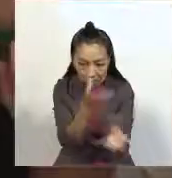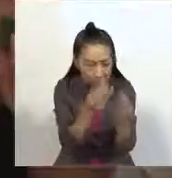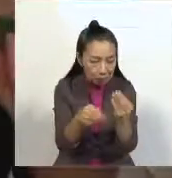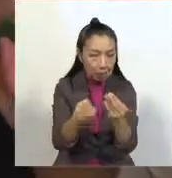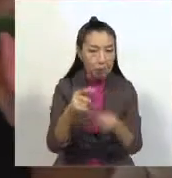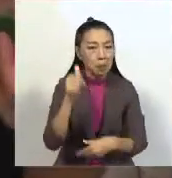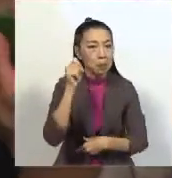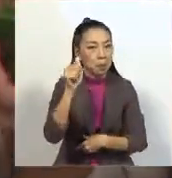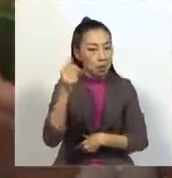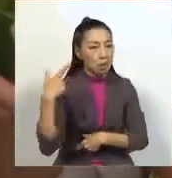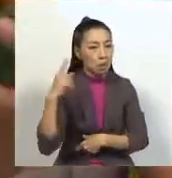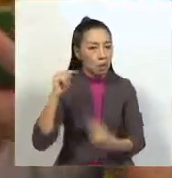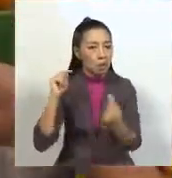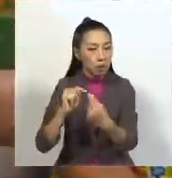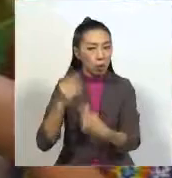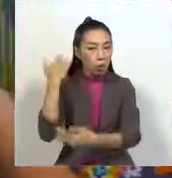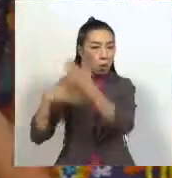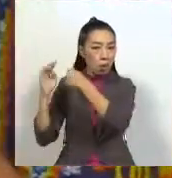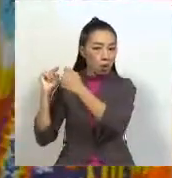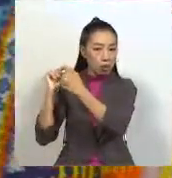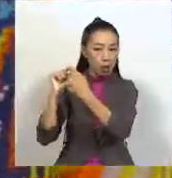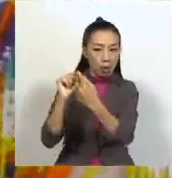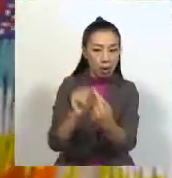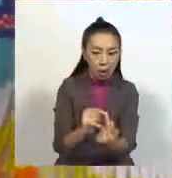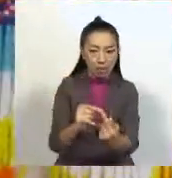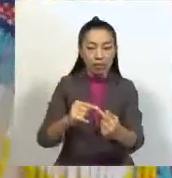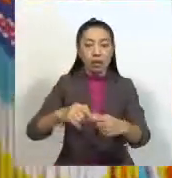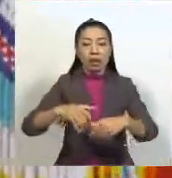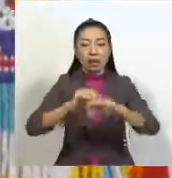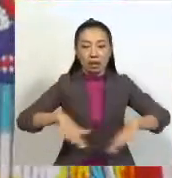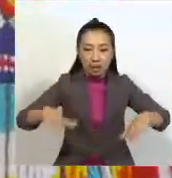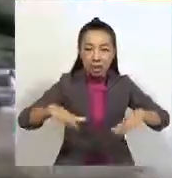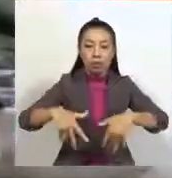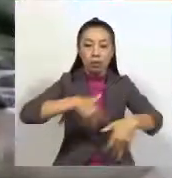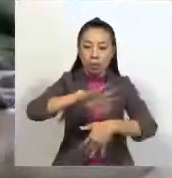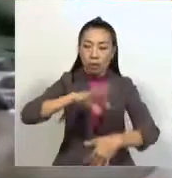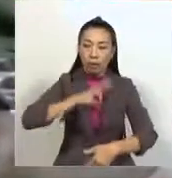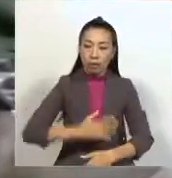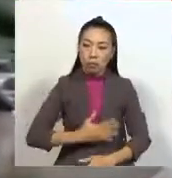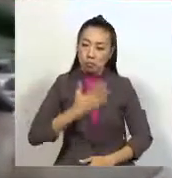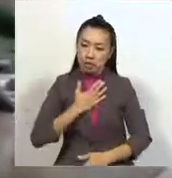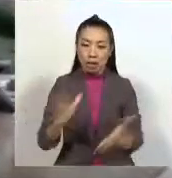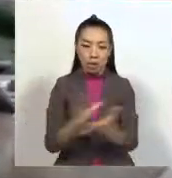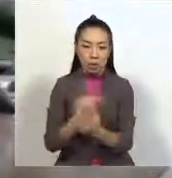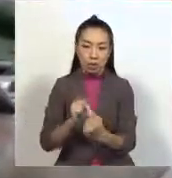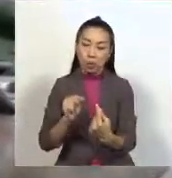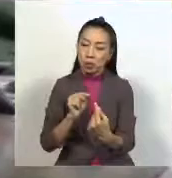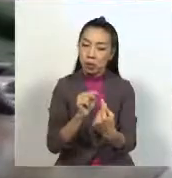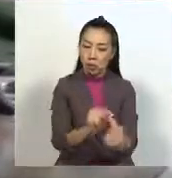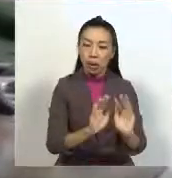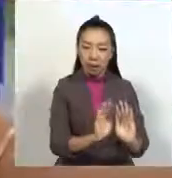ที่ดีที่ได้สืบทอดจากบรรพบุรุษเป็นความภาคภูมิใจของลูกหลานที่ได้สืบต่อเพื่ออนุรักษ์มรดกล้ำค่านี้ไว้ให้คง